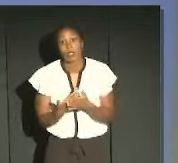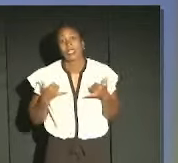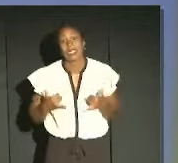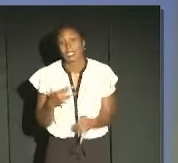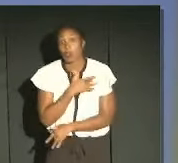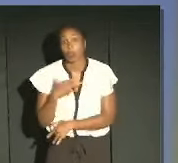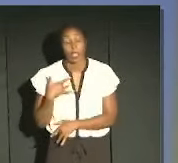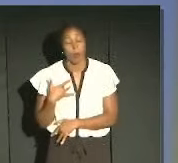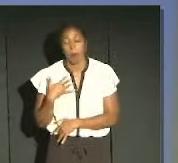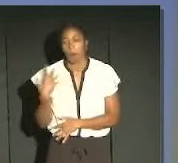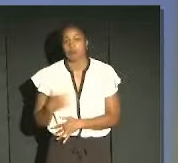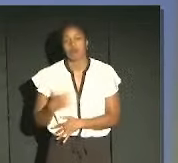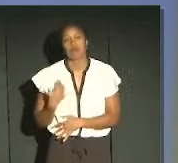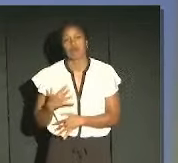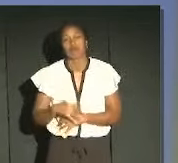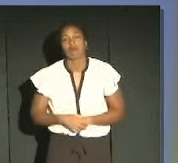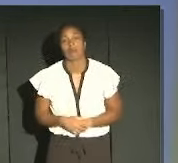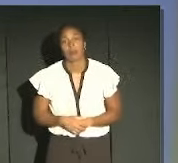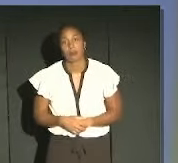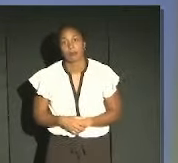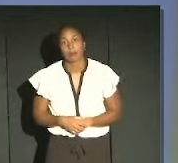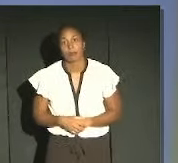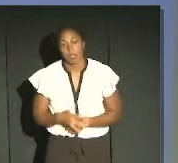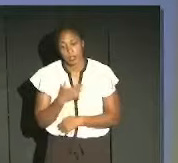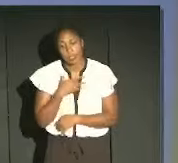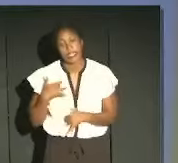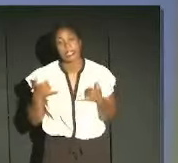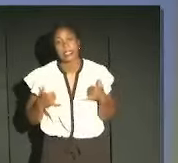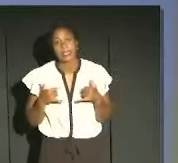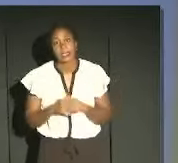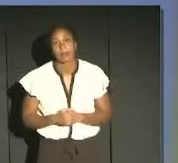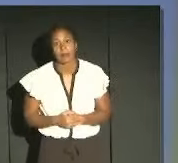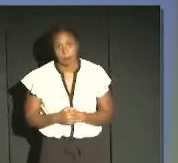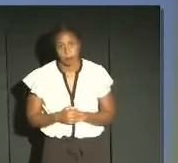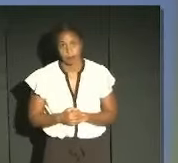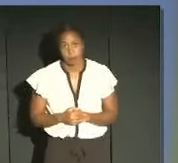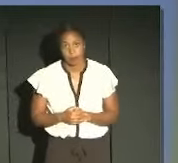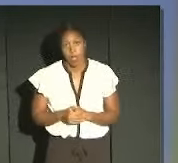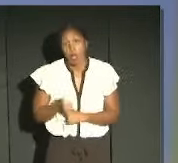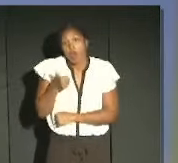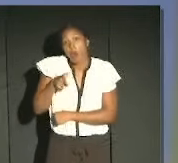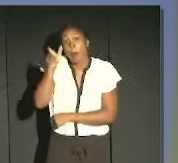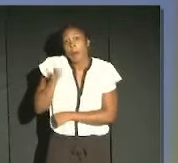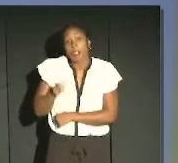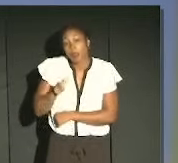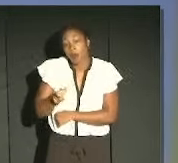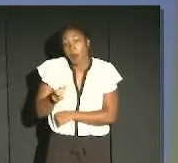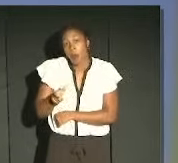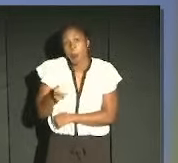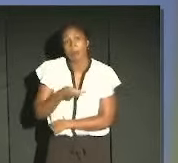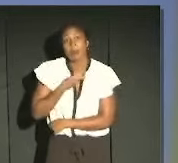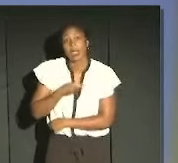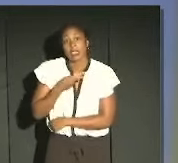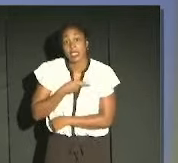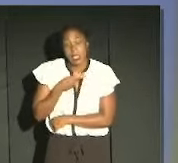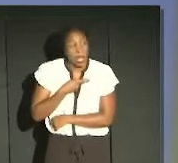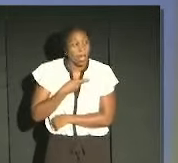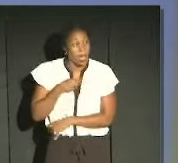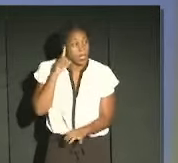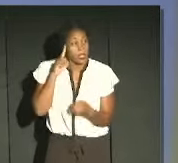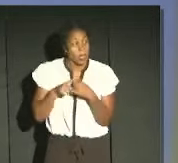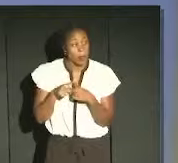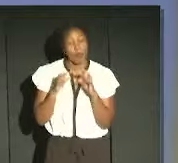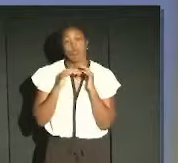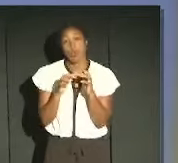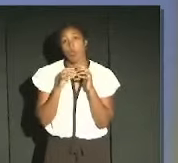santé ici l'état de délabrement de la santé c'est par exemple n'avoir qu'un neurologue en dehors de l'hôpital sur l'ensemble de la Martinique